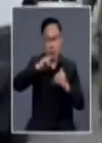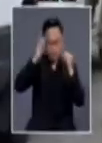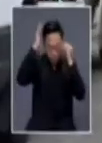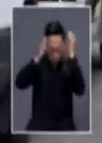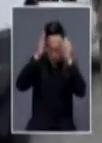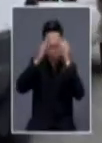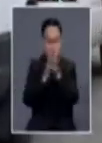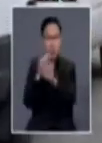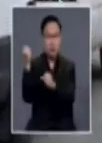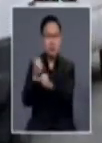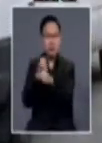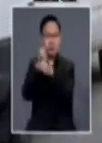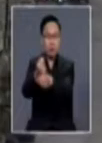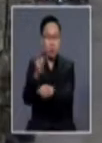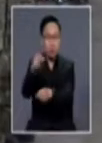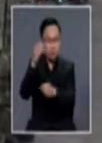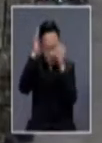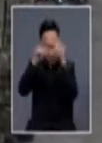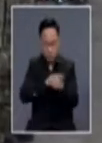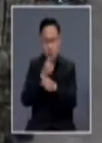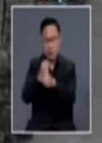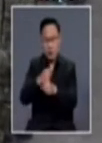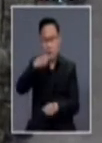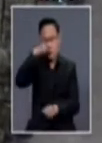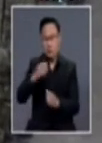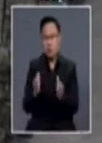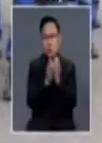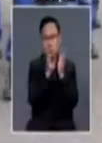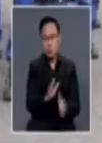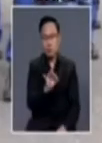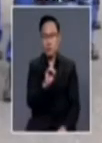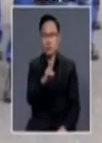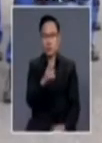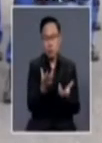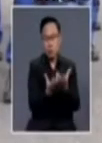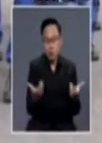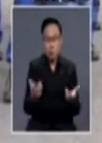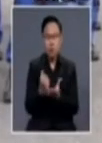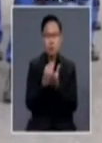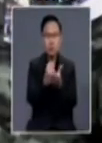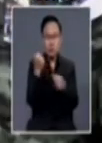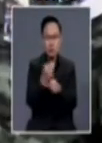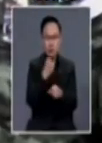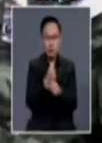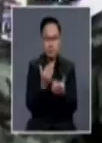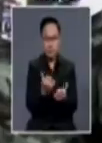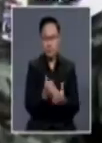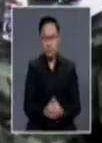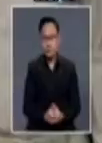เซียโดยประเทศไทยจัดกำลังพล82นายและเครื่องมือบรรเทาสาธารณภัยเข้าร่วมการฝึกในครั้งนี้ด้ว